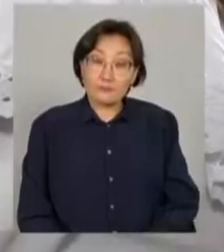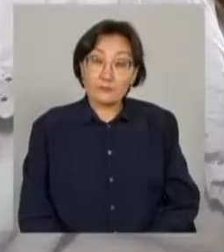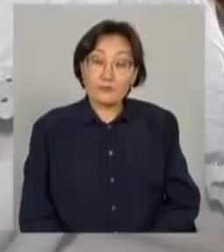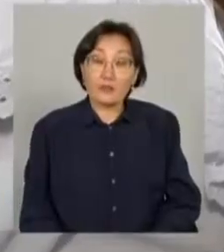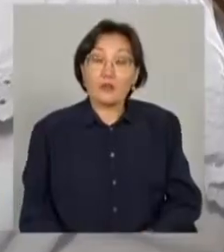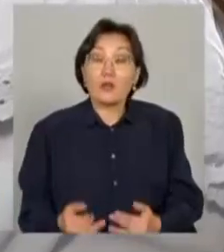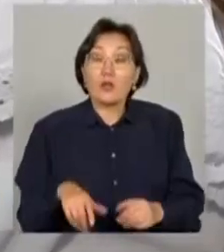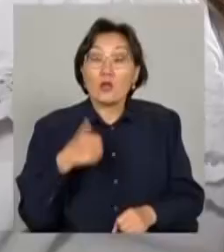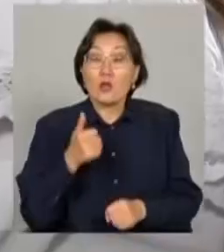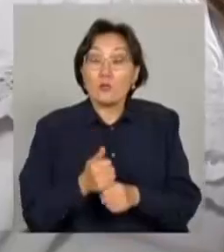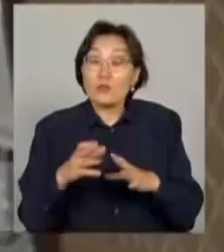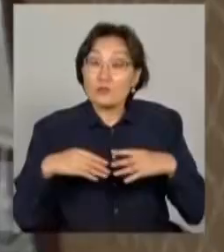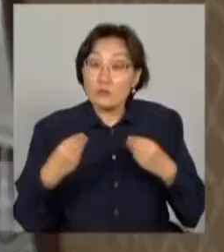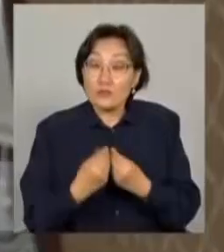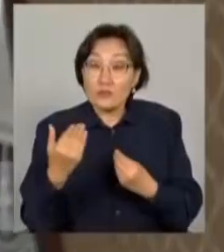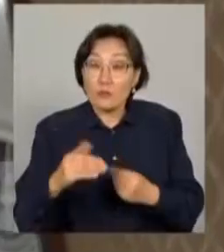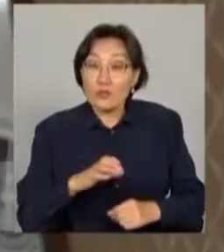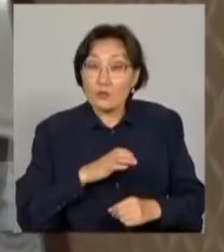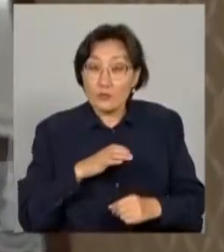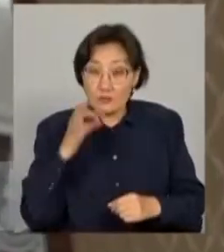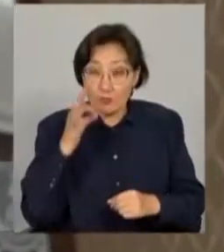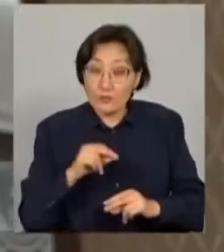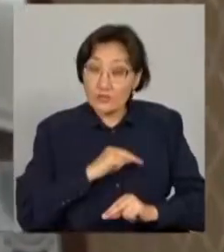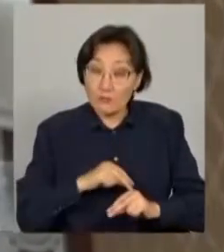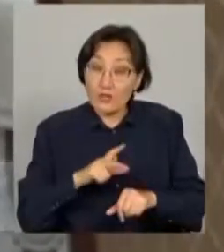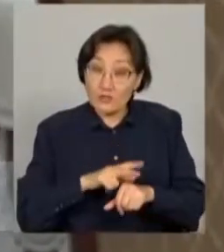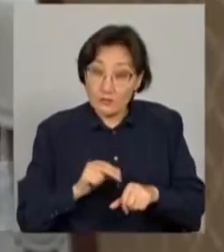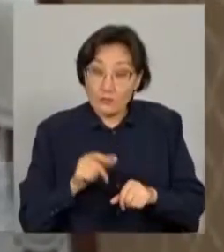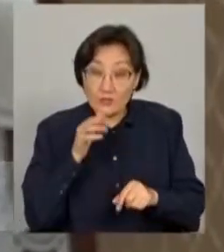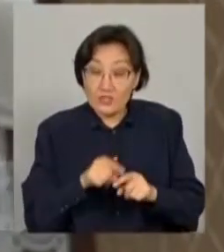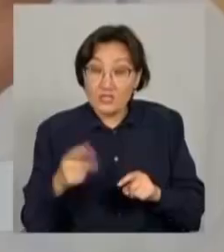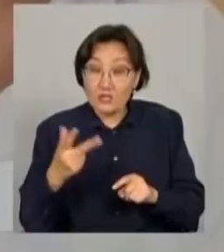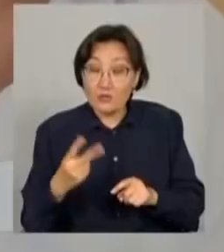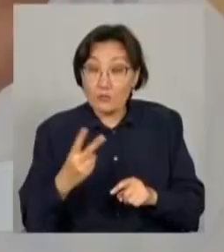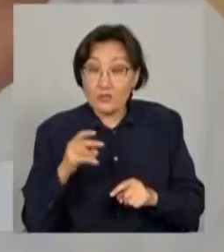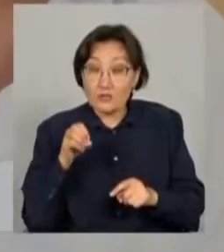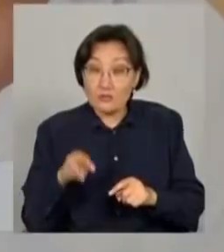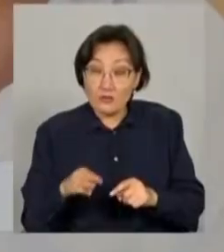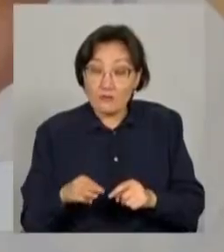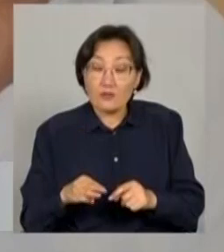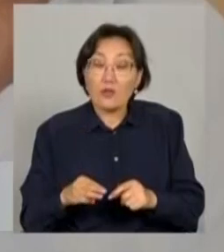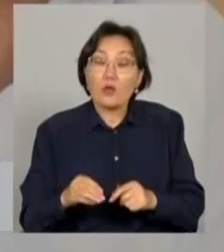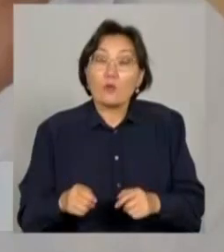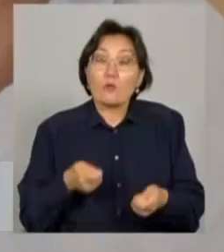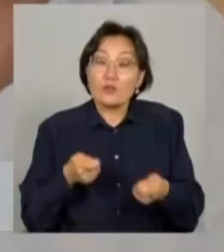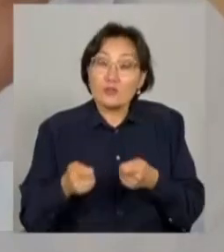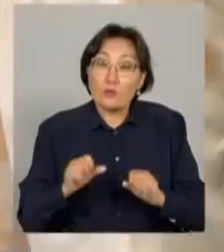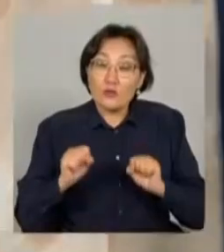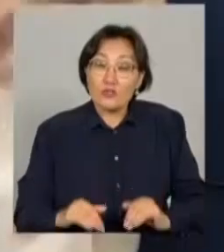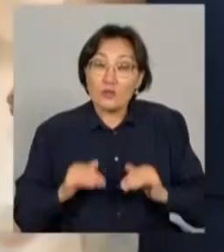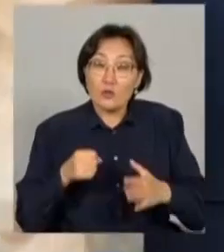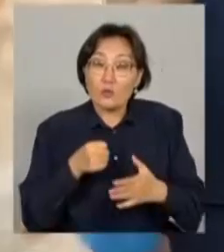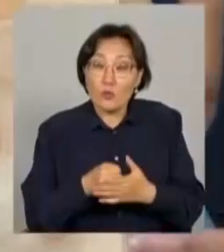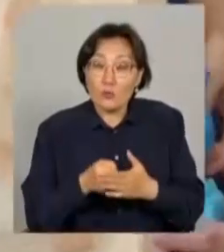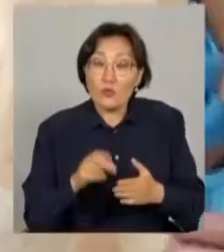У главы семейства Мухаммедбая Рамиева богатый опыт работы в полиции. В течение 32 лет он от командира взвода смог подняться до